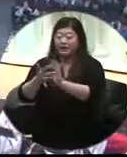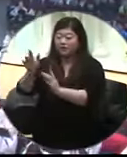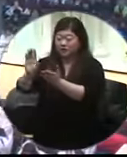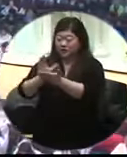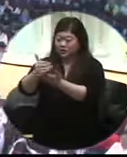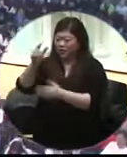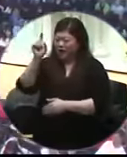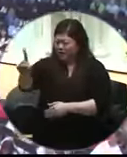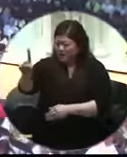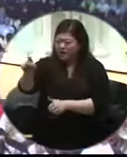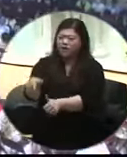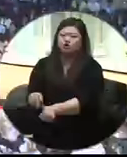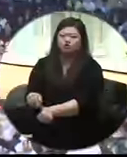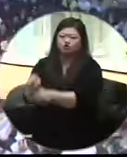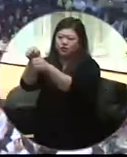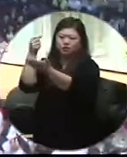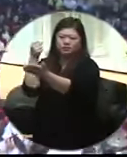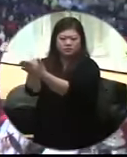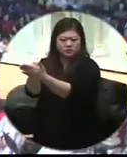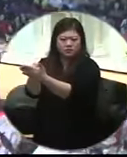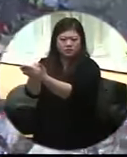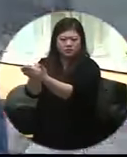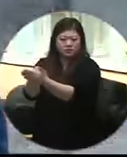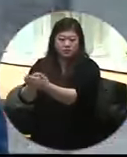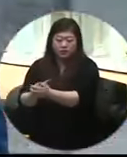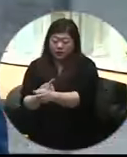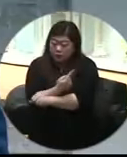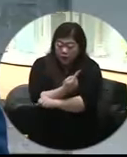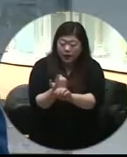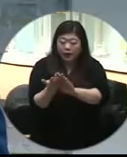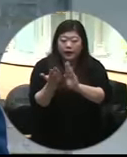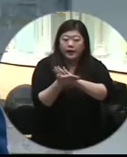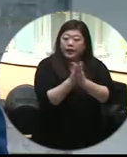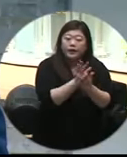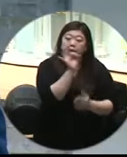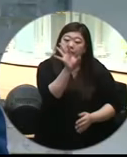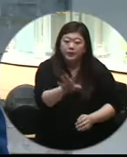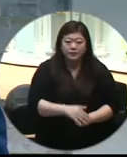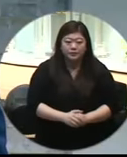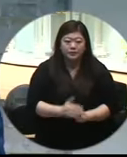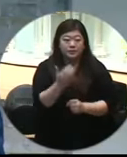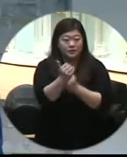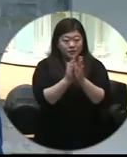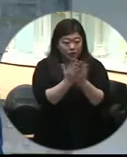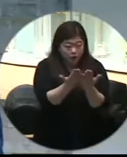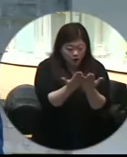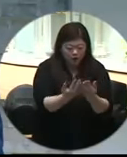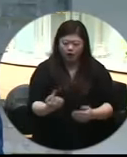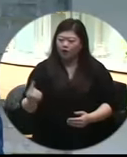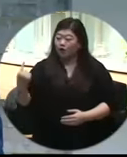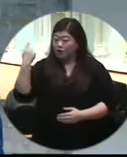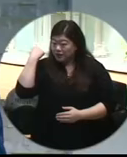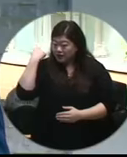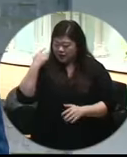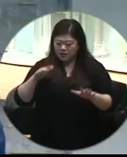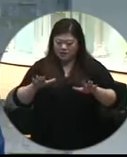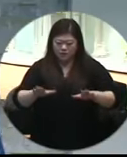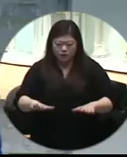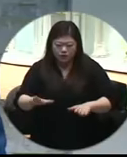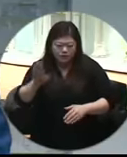구원의 길이 되기 때문에 성경은 어제나 오늘이나 영원토록 그렇게